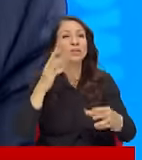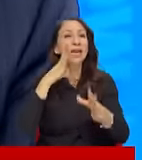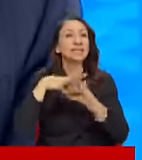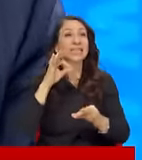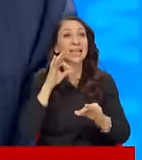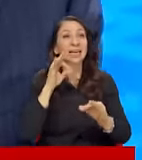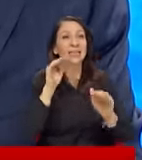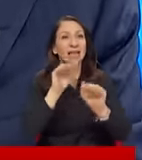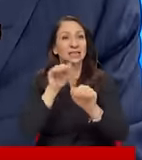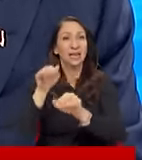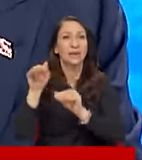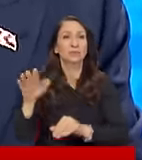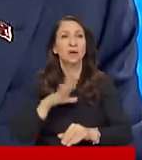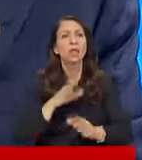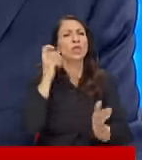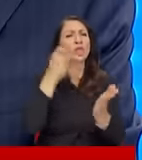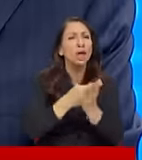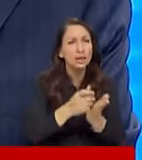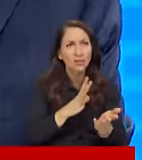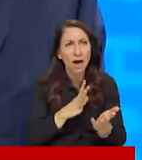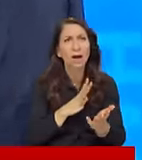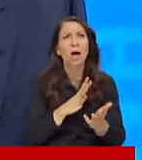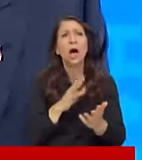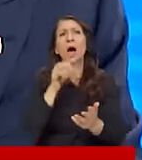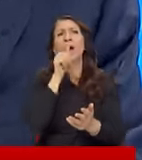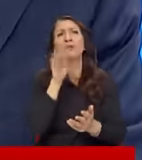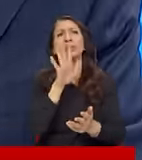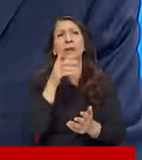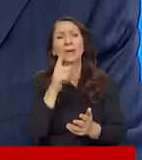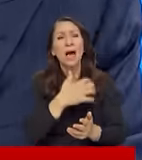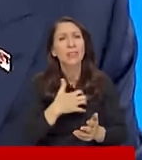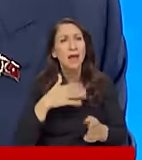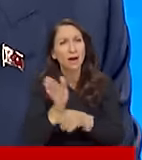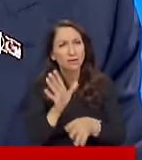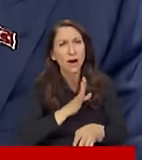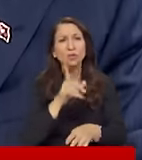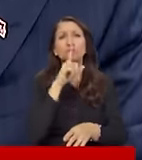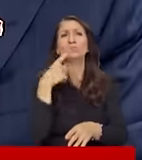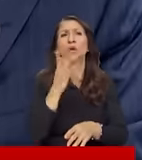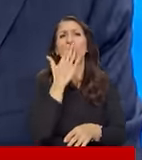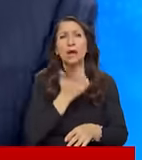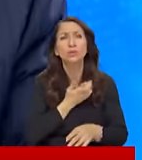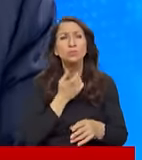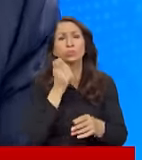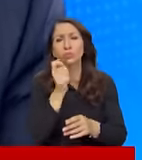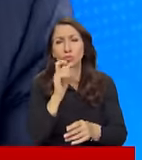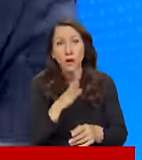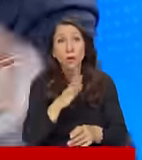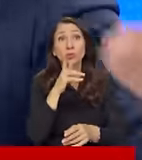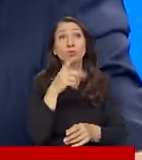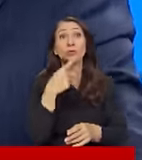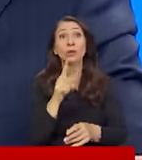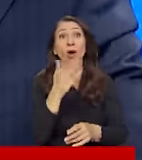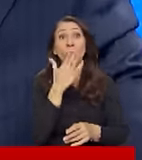değen desteklerimizle. Nakit desteği var. 650 bin anne kartı var. 100 bin öğrenciye burs var. 300 bini buldu